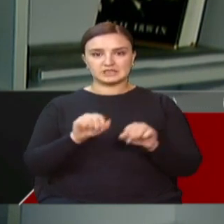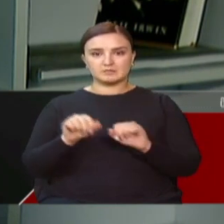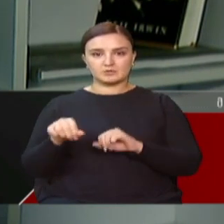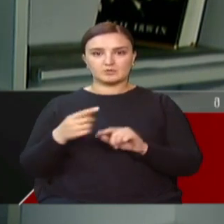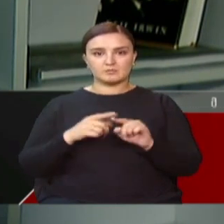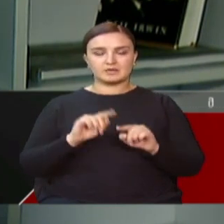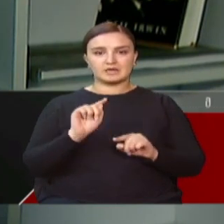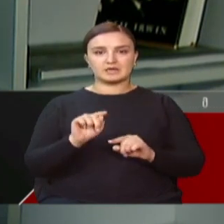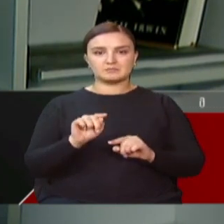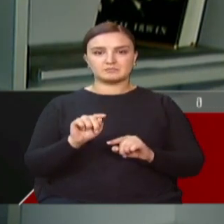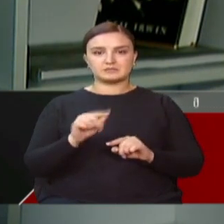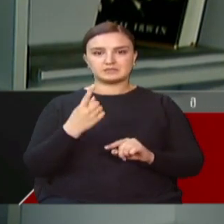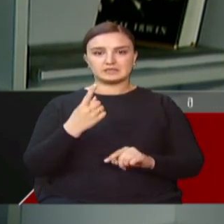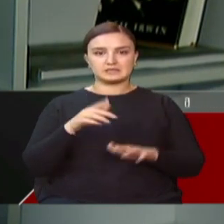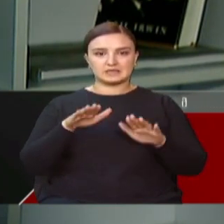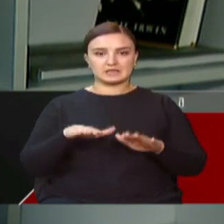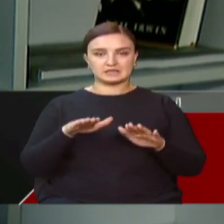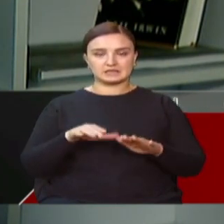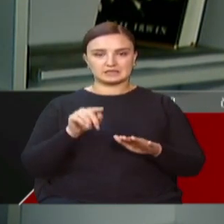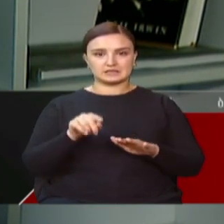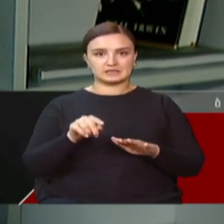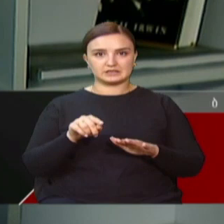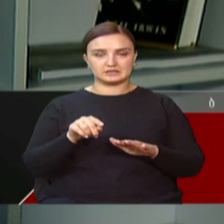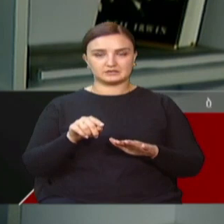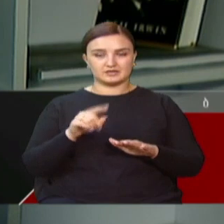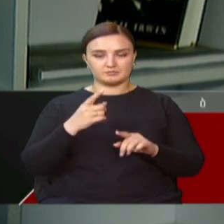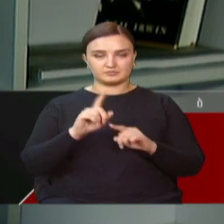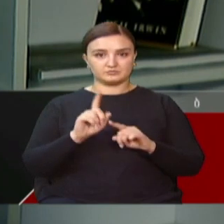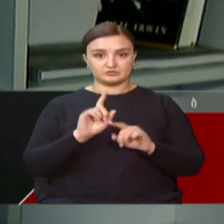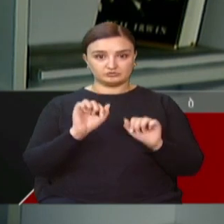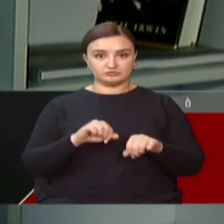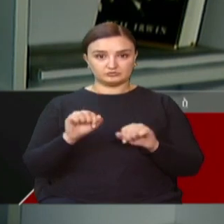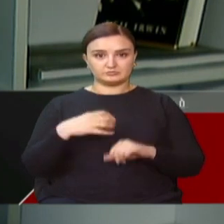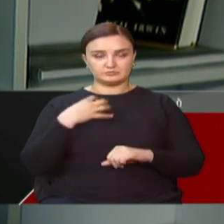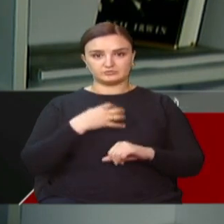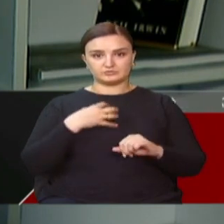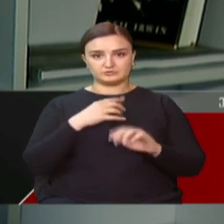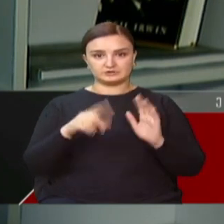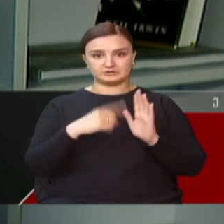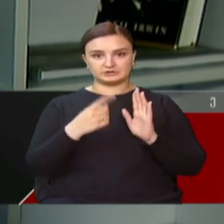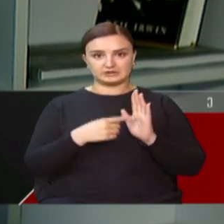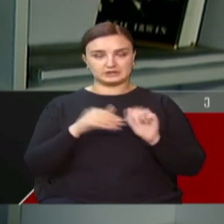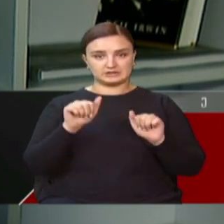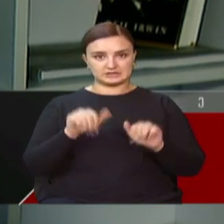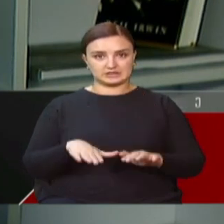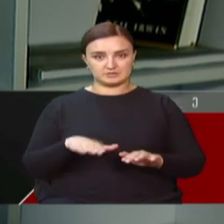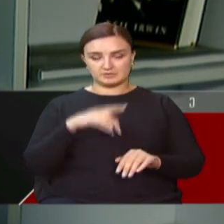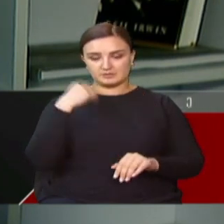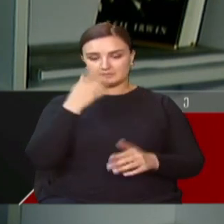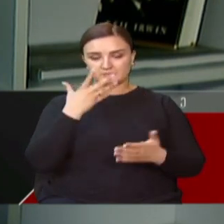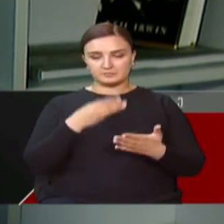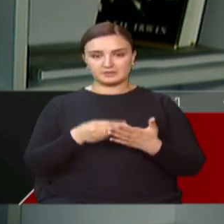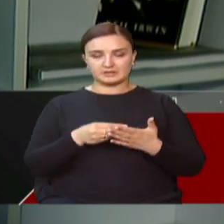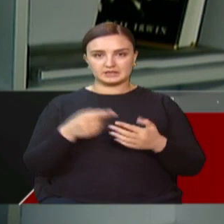იმის ერთი ადგილი ბოდიში, რომ როდესაც ძალიან მნიშვნელოვანი საკითხი წყდება, პირადი